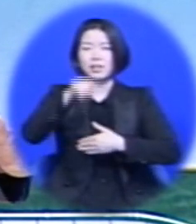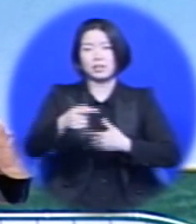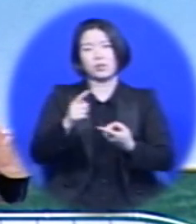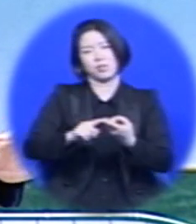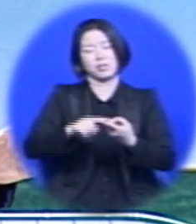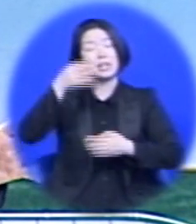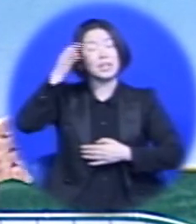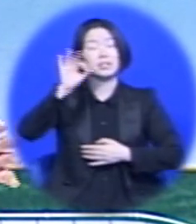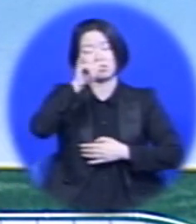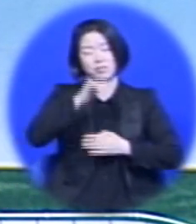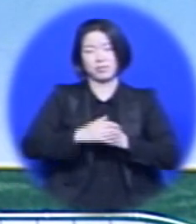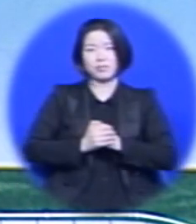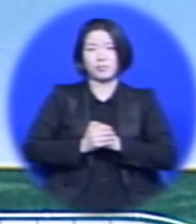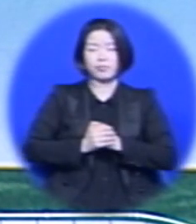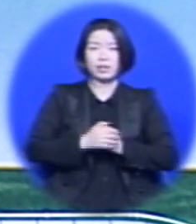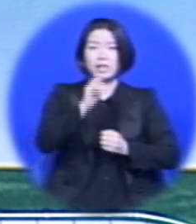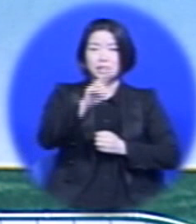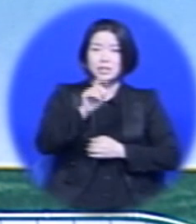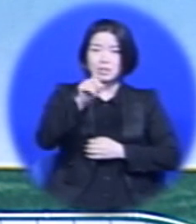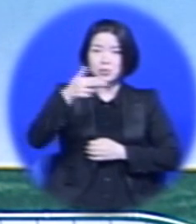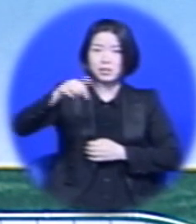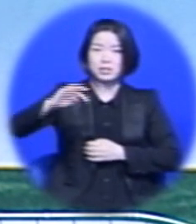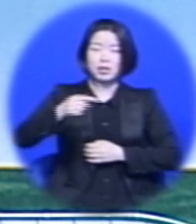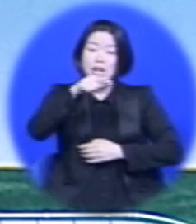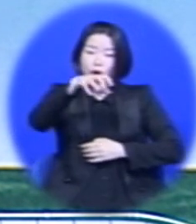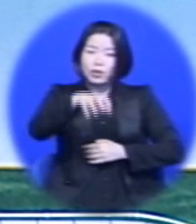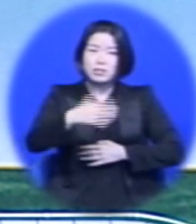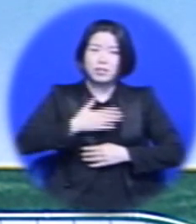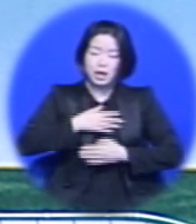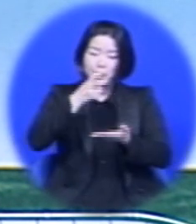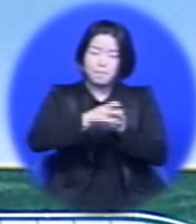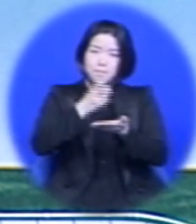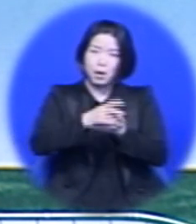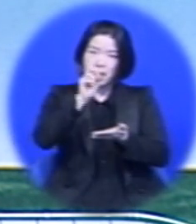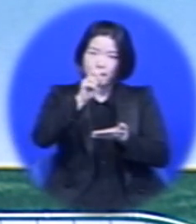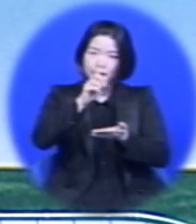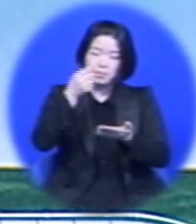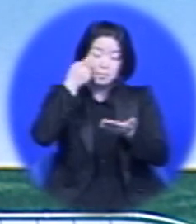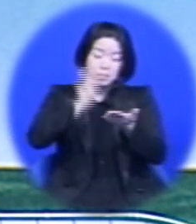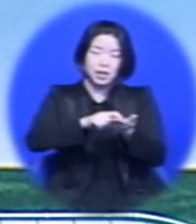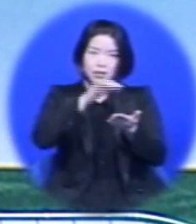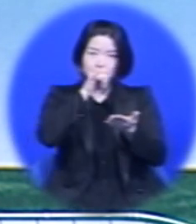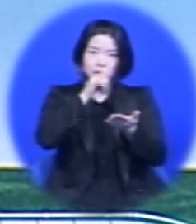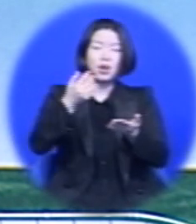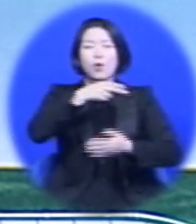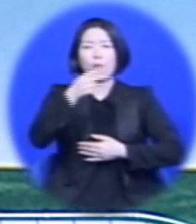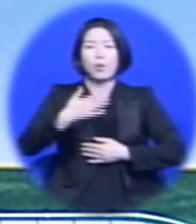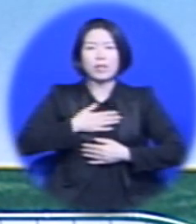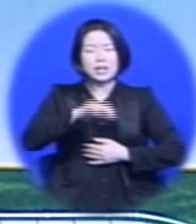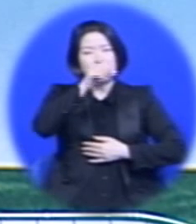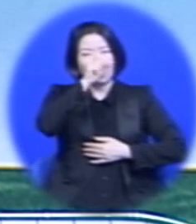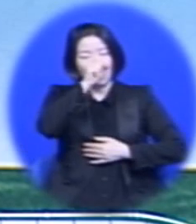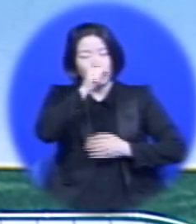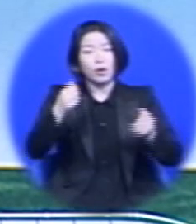수밖에 없었습니다 21절에 여기에서 나는 법칙 하나를 발견하였습니다 곧 나는 선을 행하려고